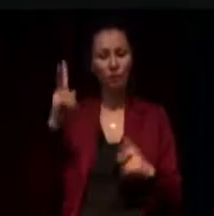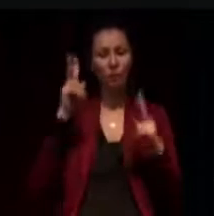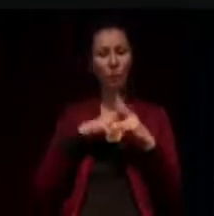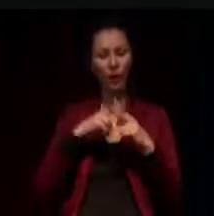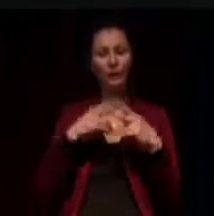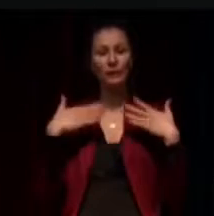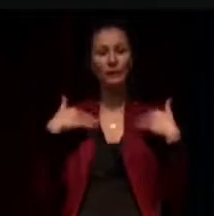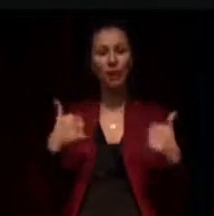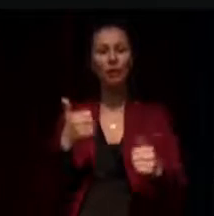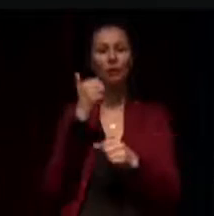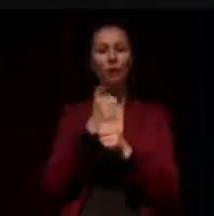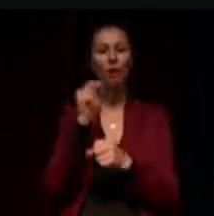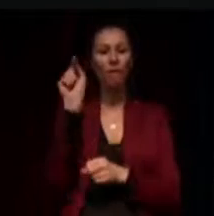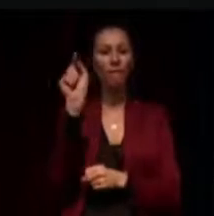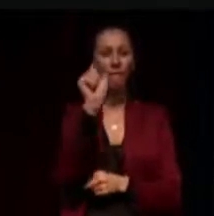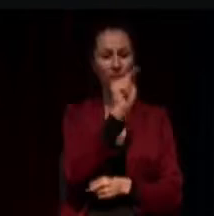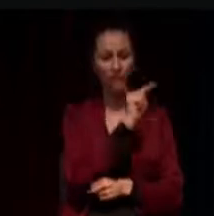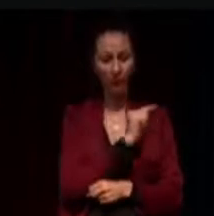görevlileri,